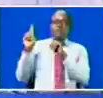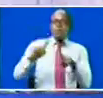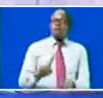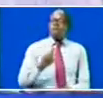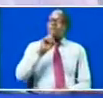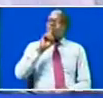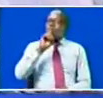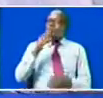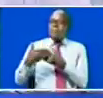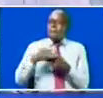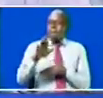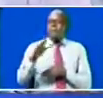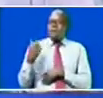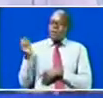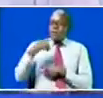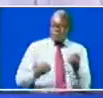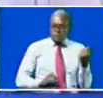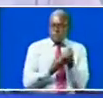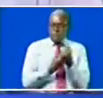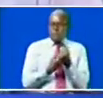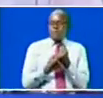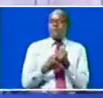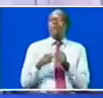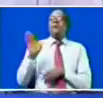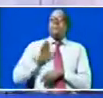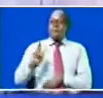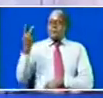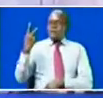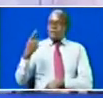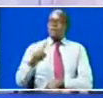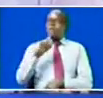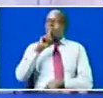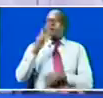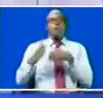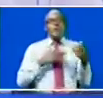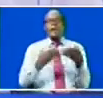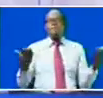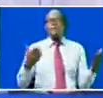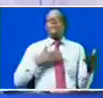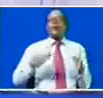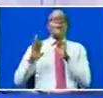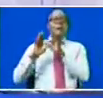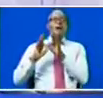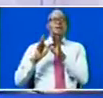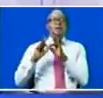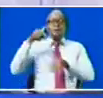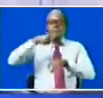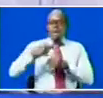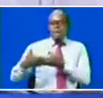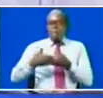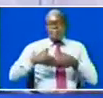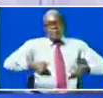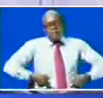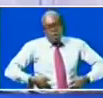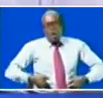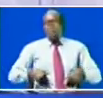We are here to support mothers in Kenya to breastfeed whenever, wherever. Our culture is when the baby is hungry, remove